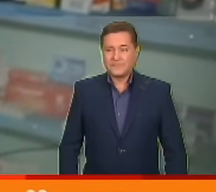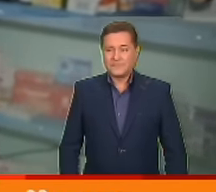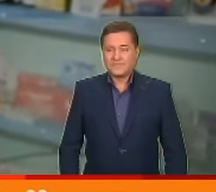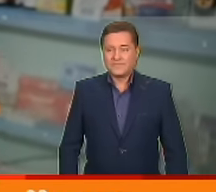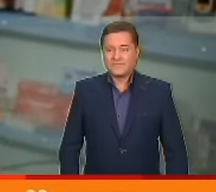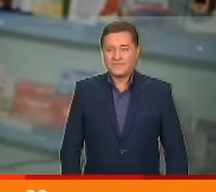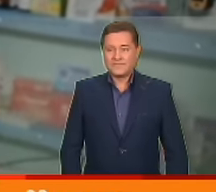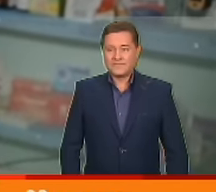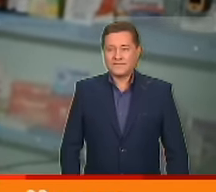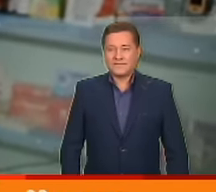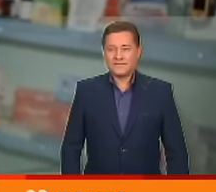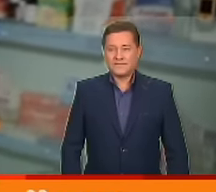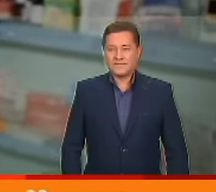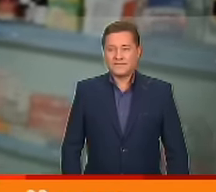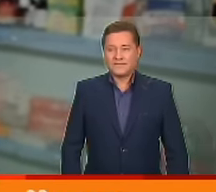Форму міряти нову.